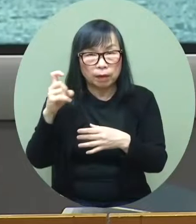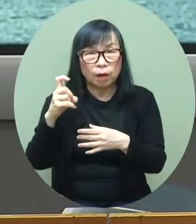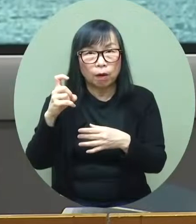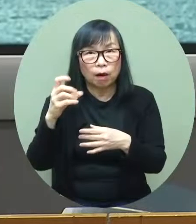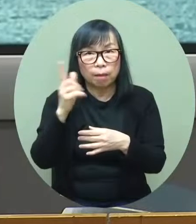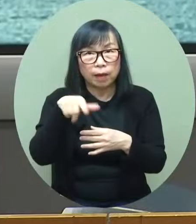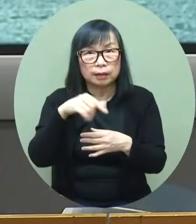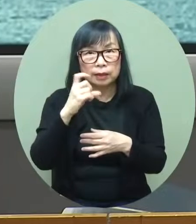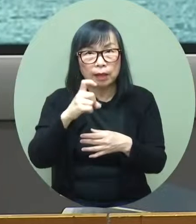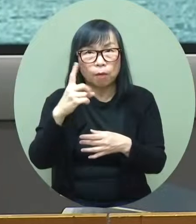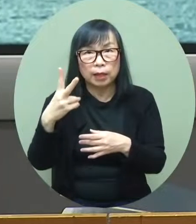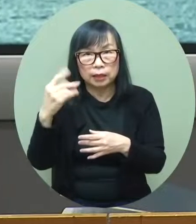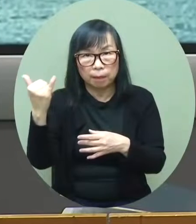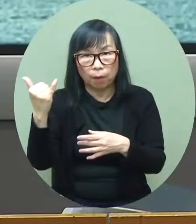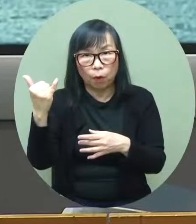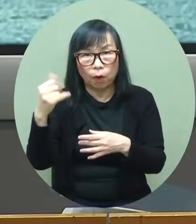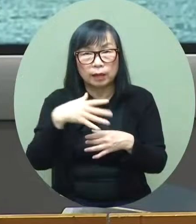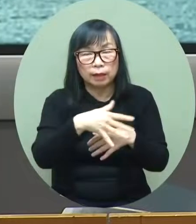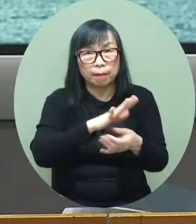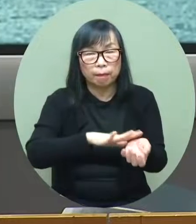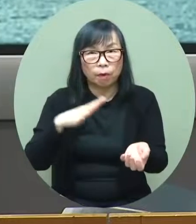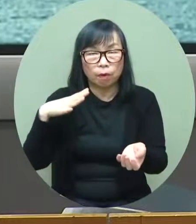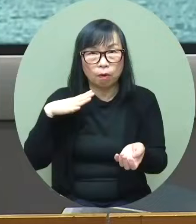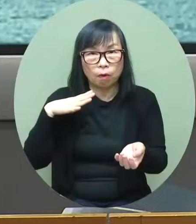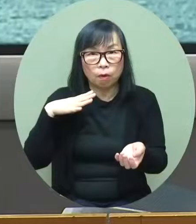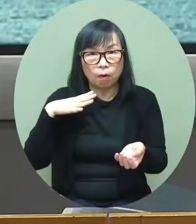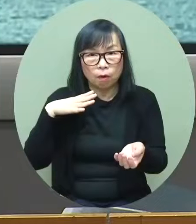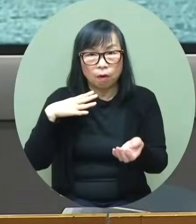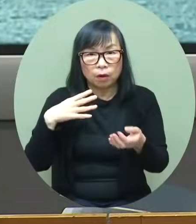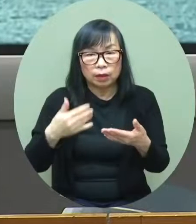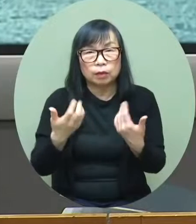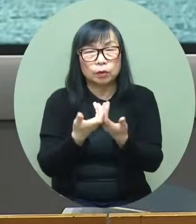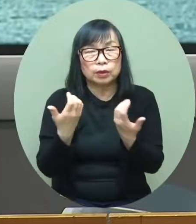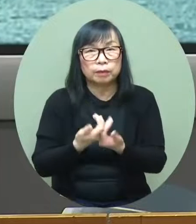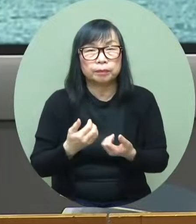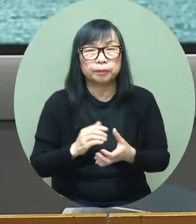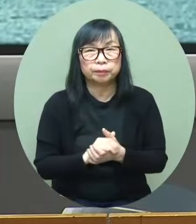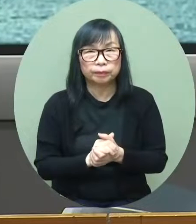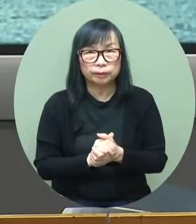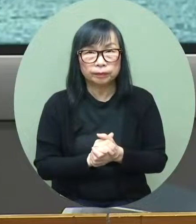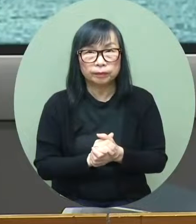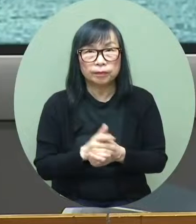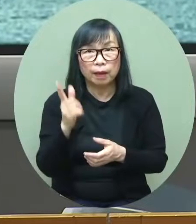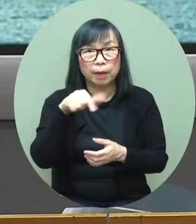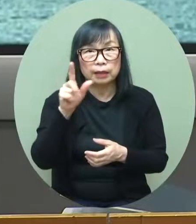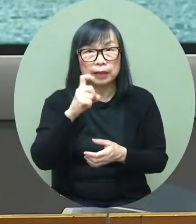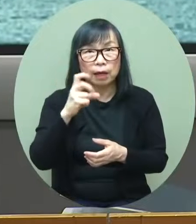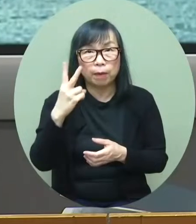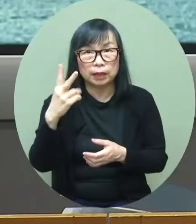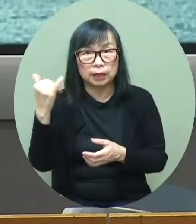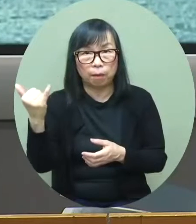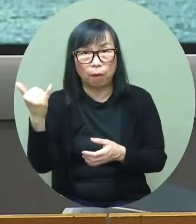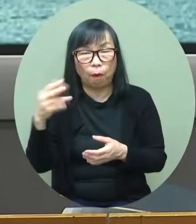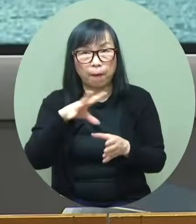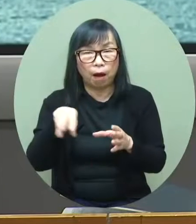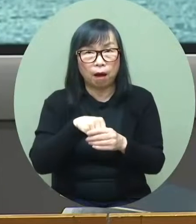是8926宗，是第五波的現時的數字啦。這8926宗